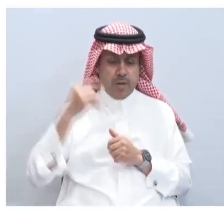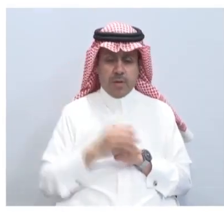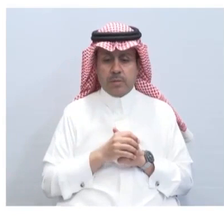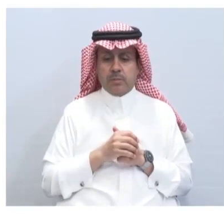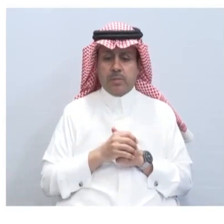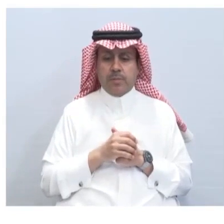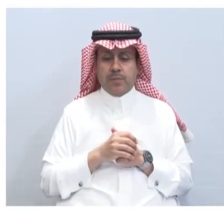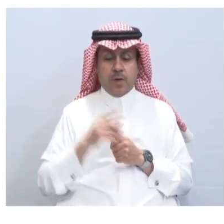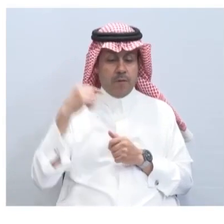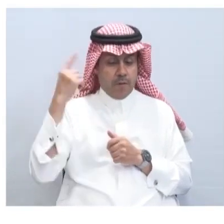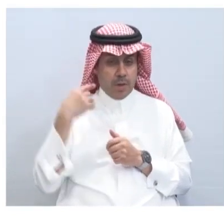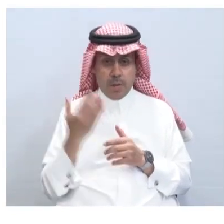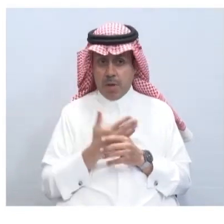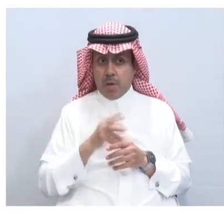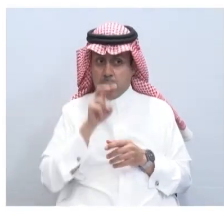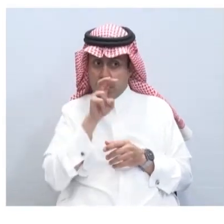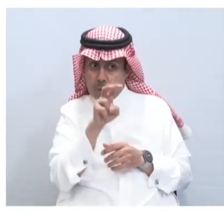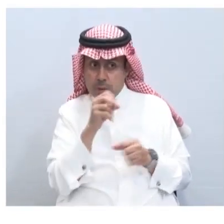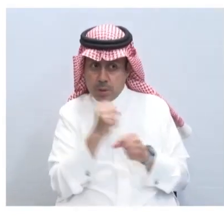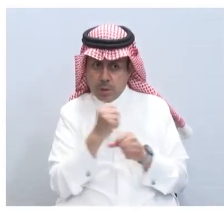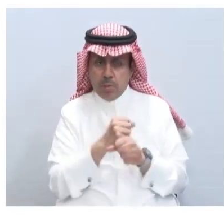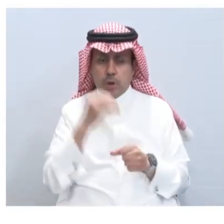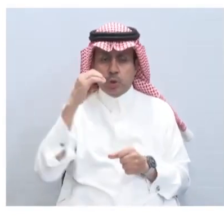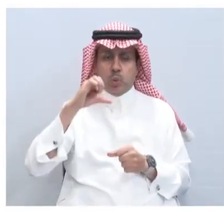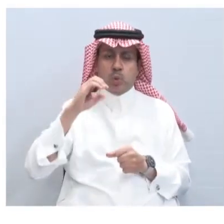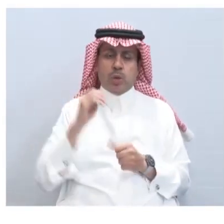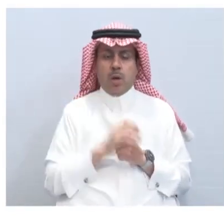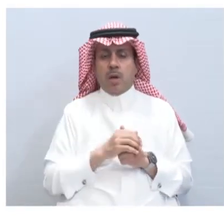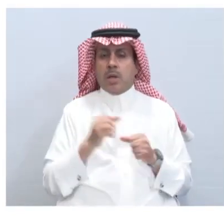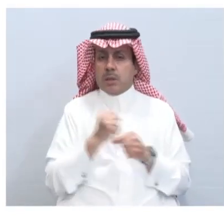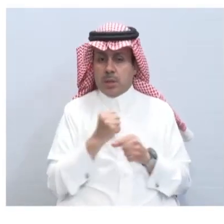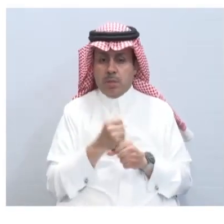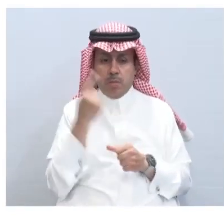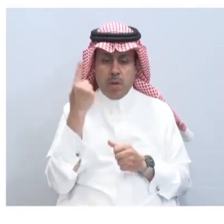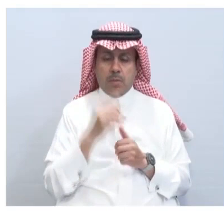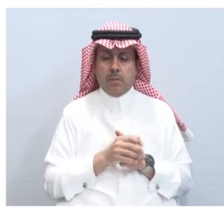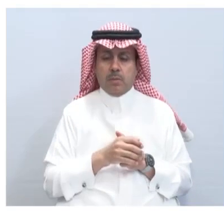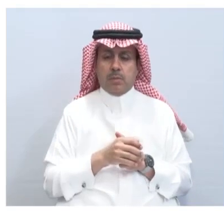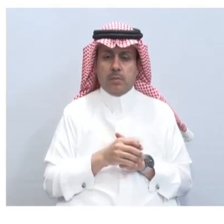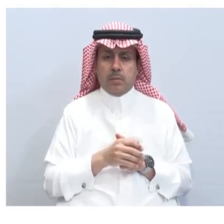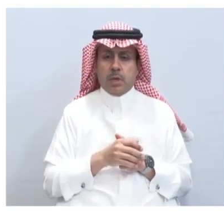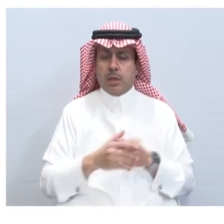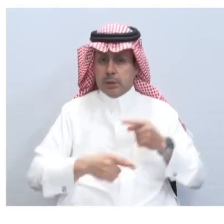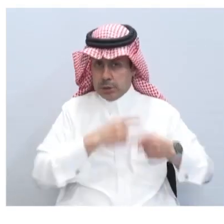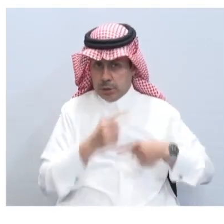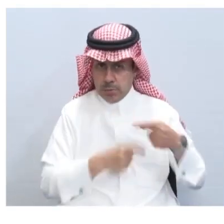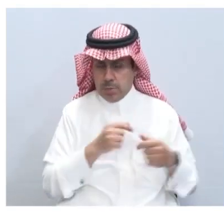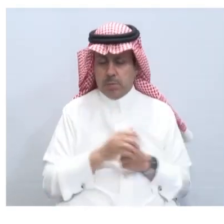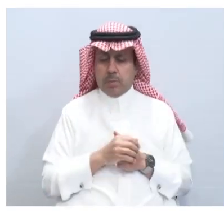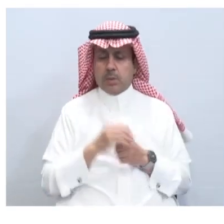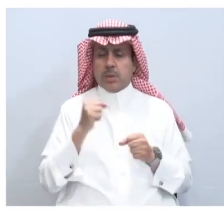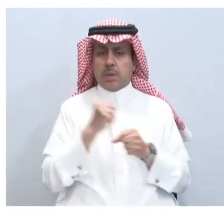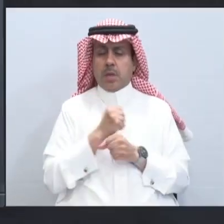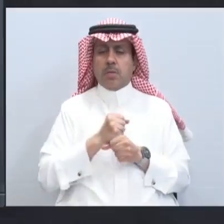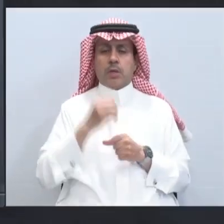فكر في رايك لماذا نركز على استخدام جوجل دون غيره من المحركات الاخرى لماذا يعني غالبا معظم